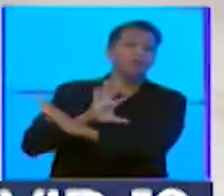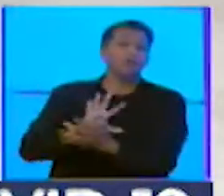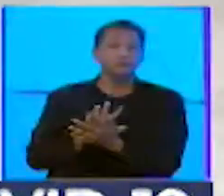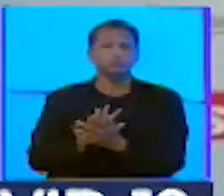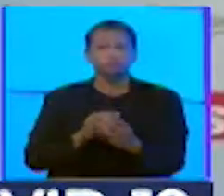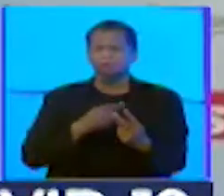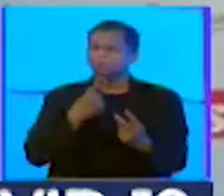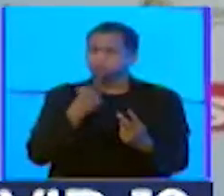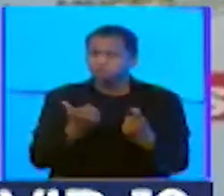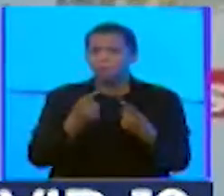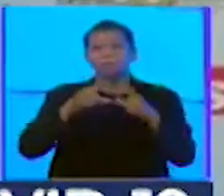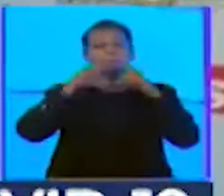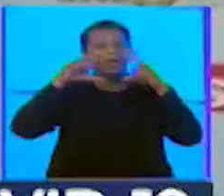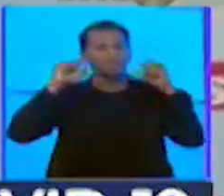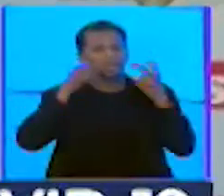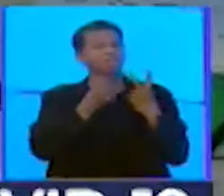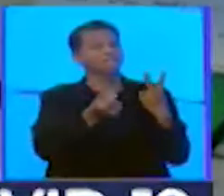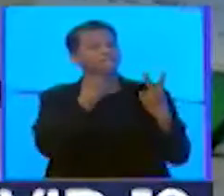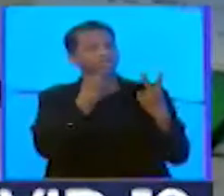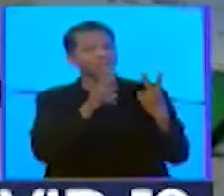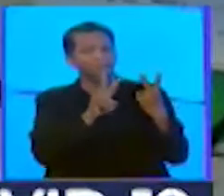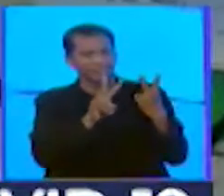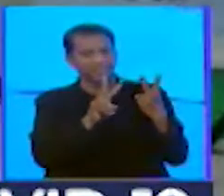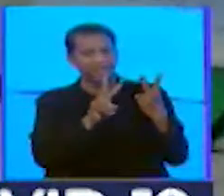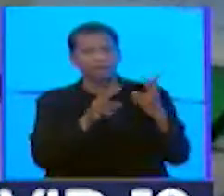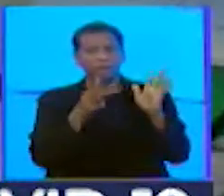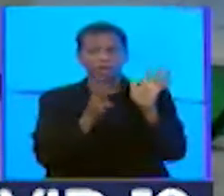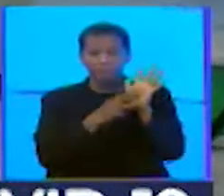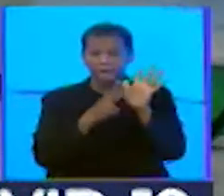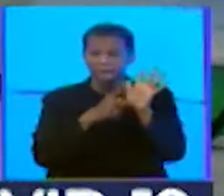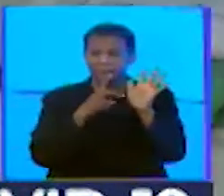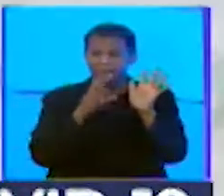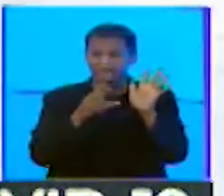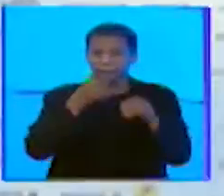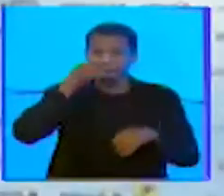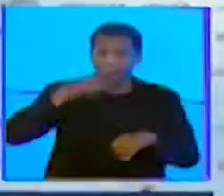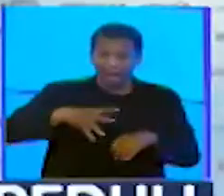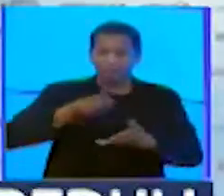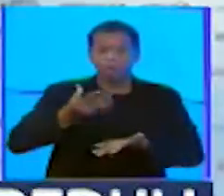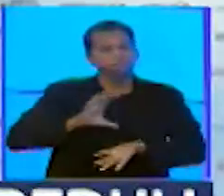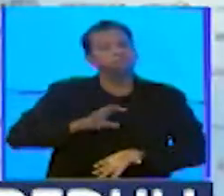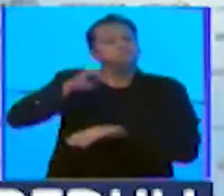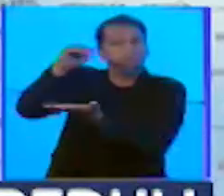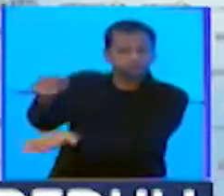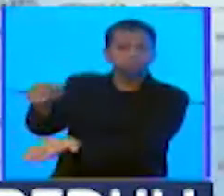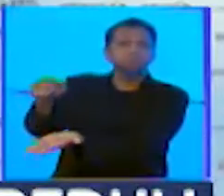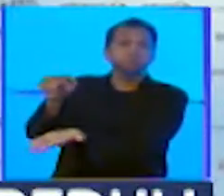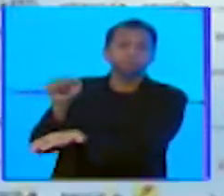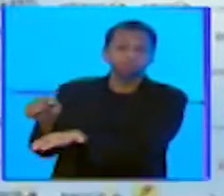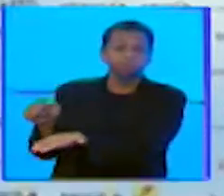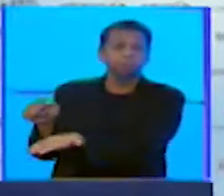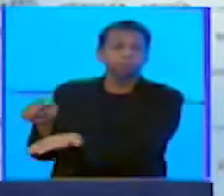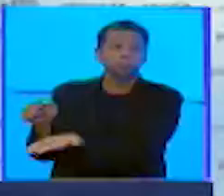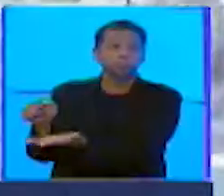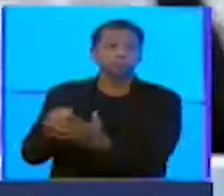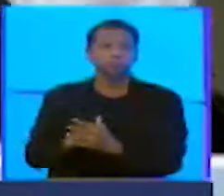vitamin mendorong MNC bank memberikan bantuan kepada petugas kesehatan melalui MNC peduli herannya banyak ini sangat membantu